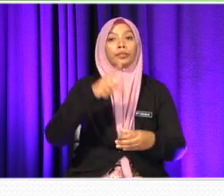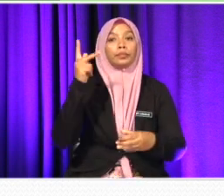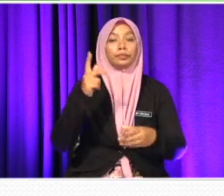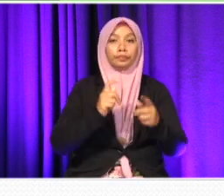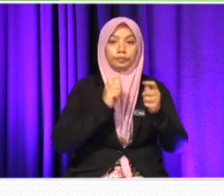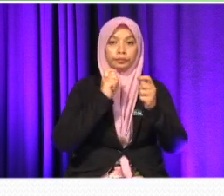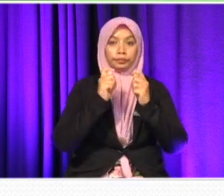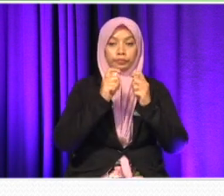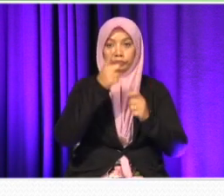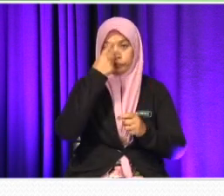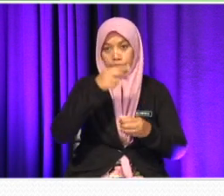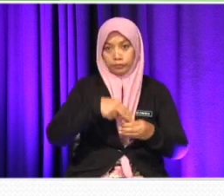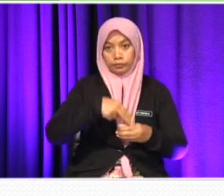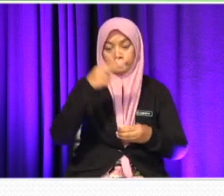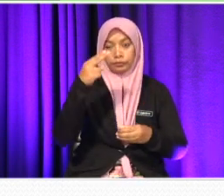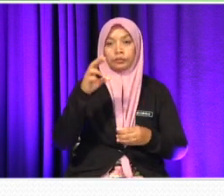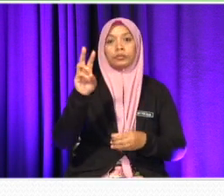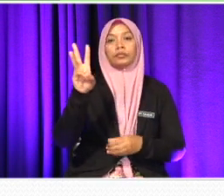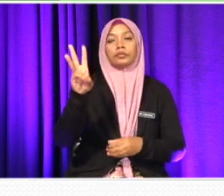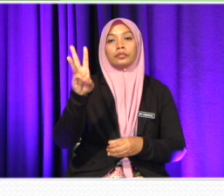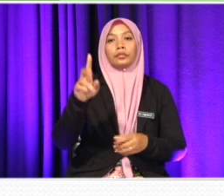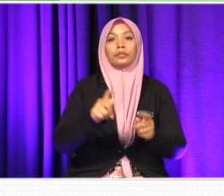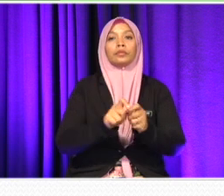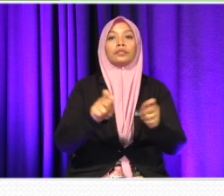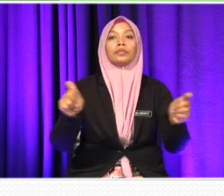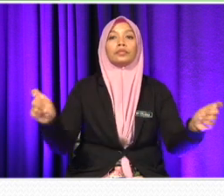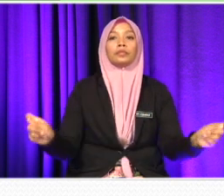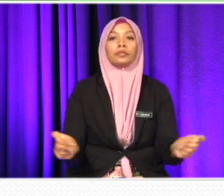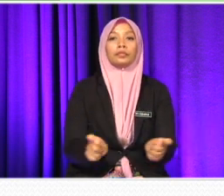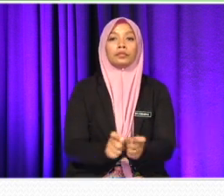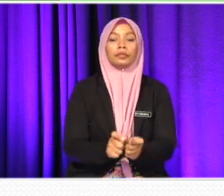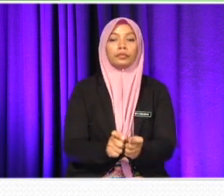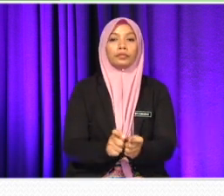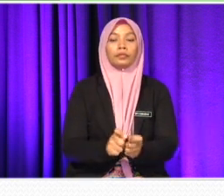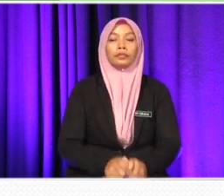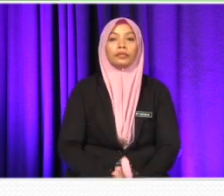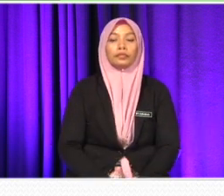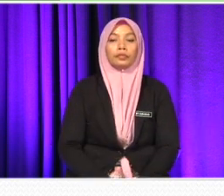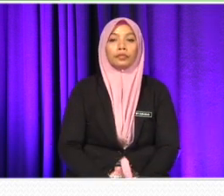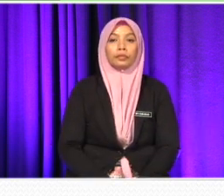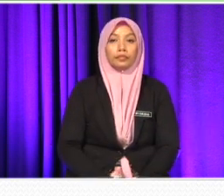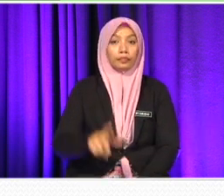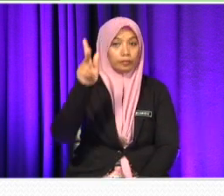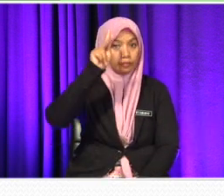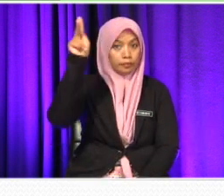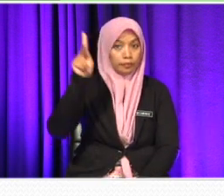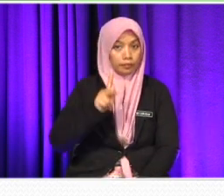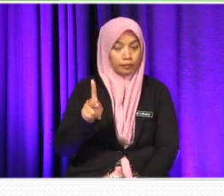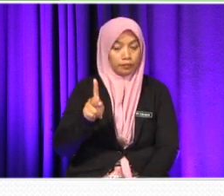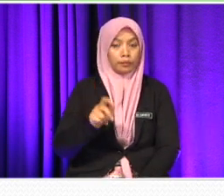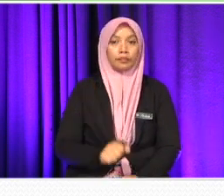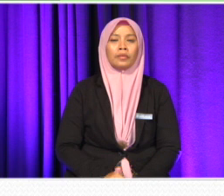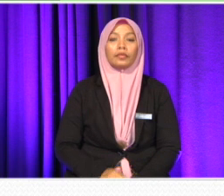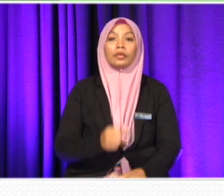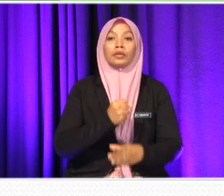untuk dihasilkan kemudian yang keenam lokasi perniagaan ataupun lokasi kilang atau lokasi premis untuk